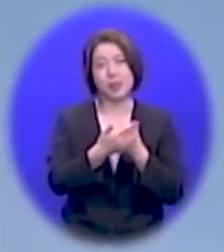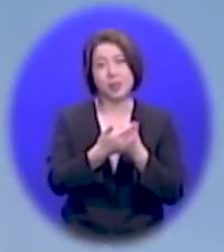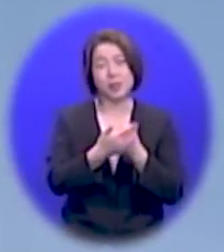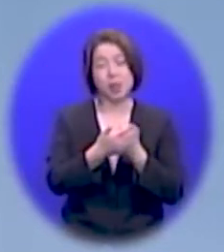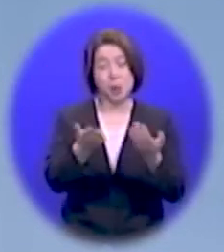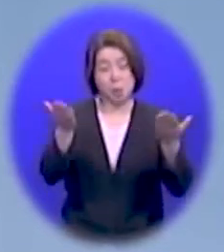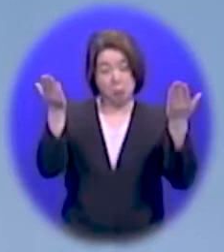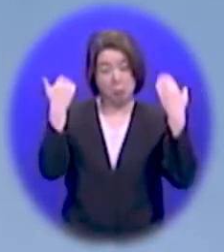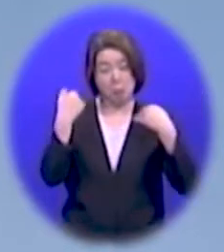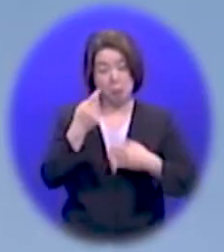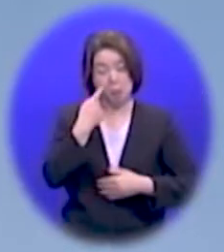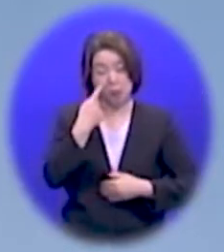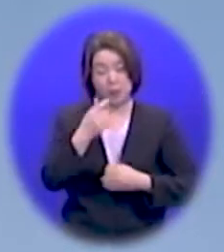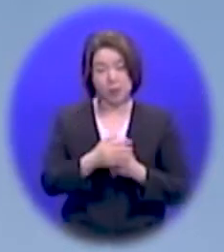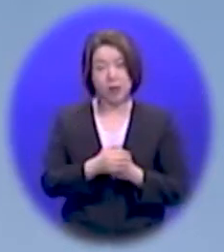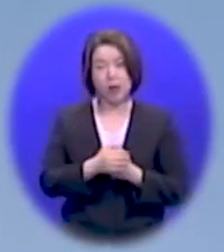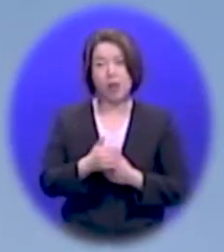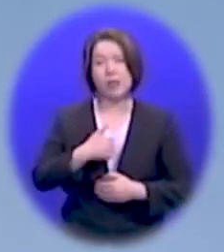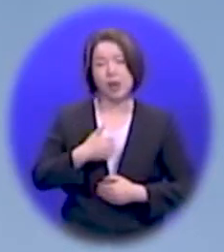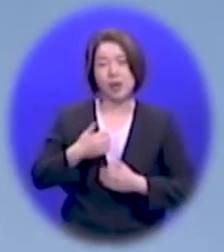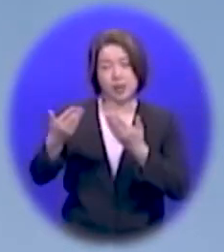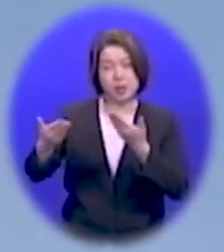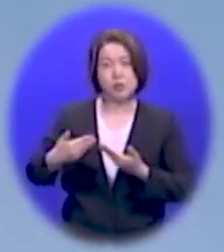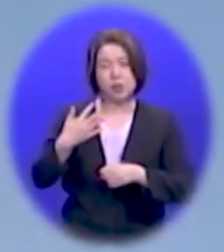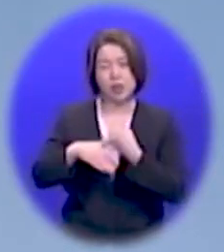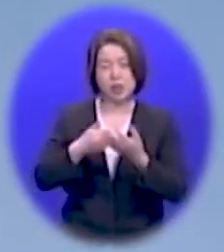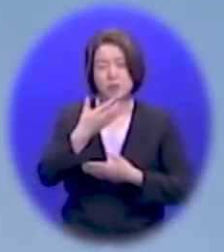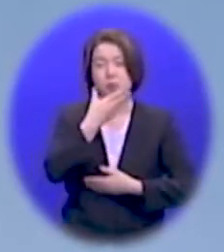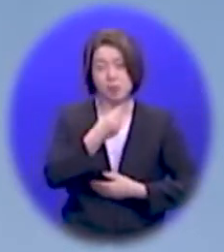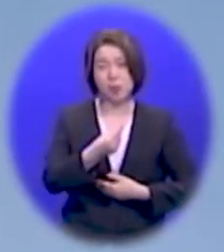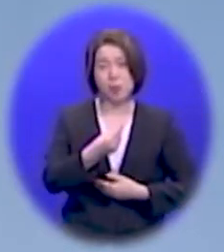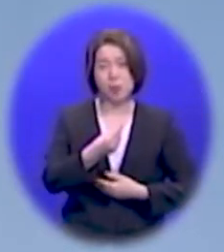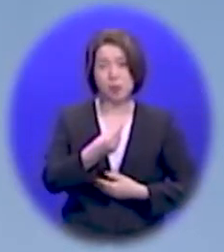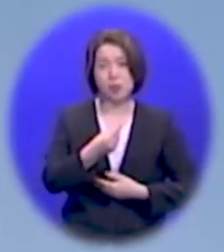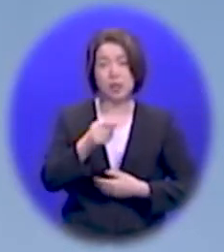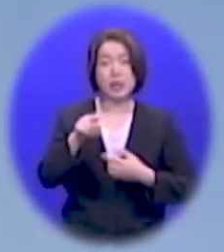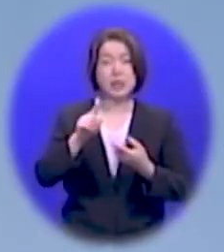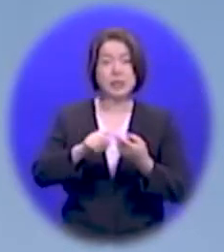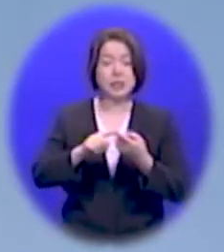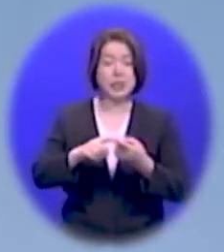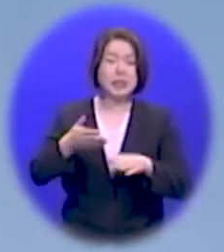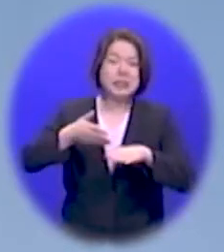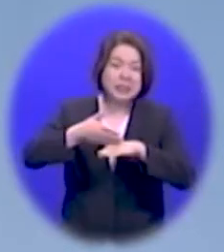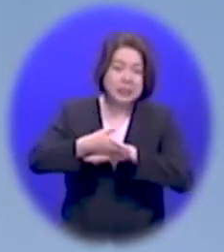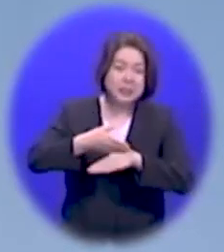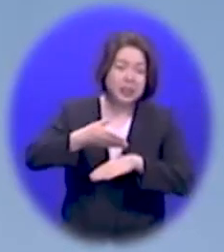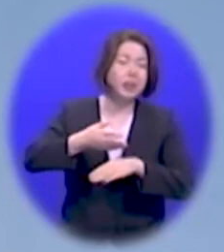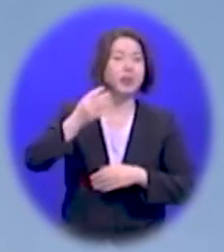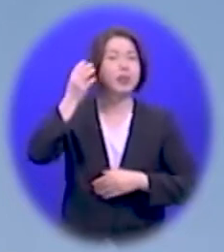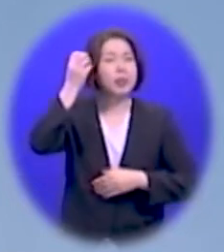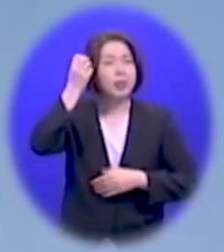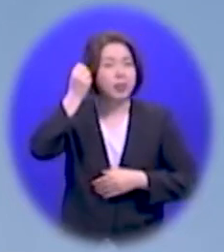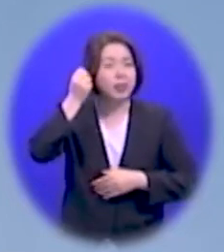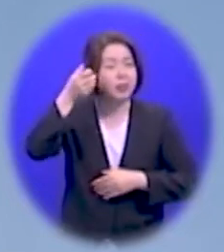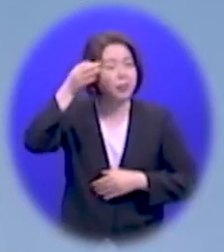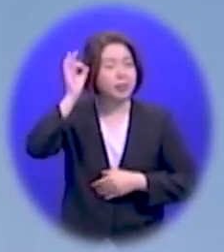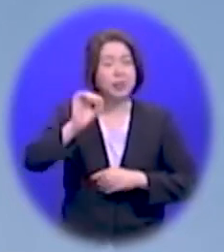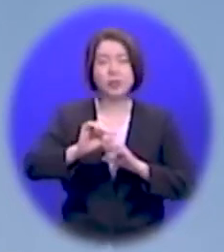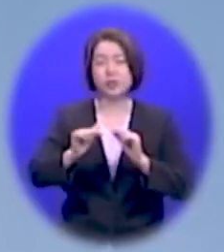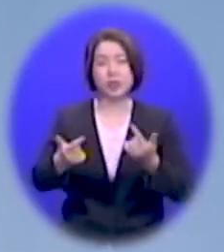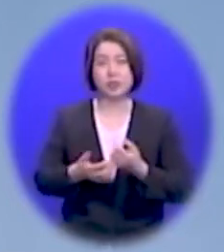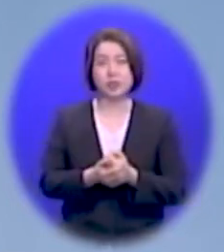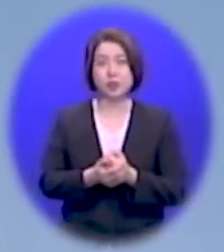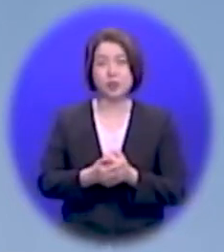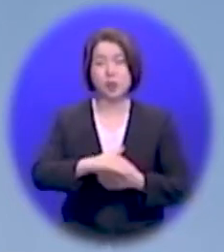보니까 이게 하나님의 나에게 주신 복이 었구나 꼭 그래야만 되는 것은 아닙니다 우리는